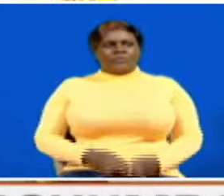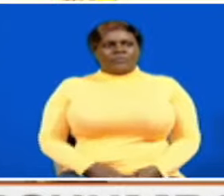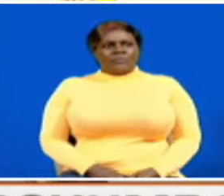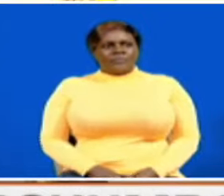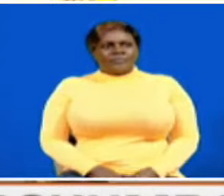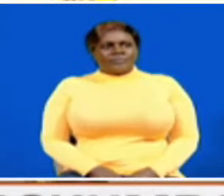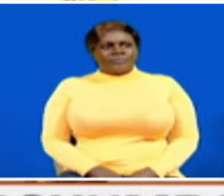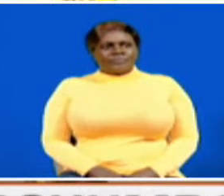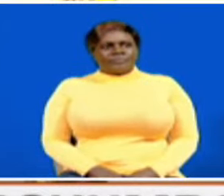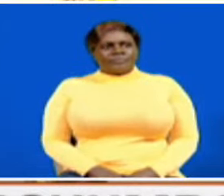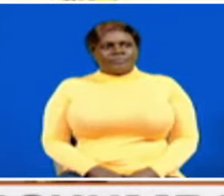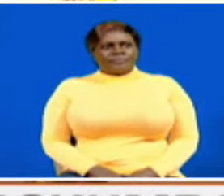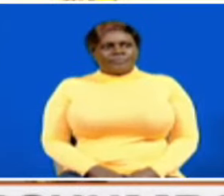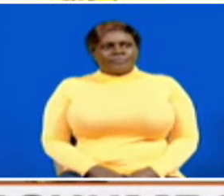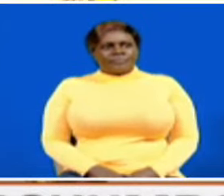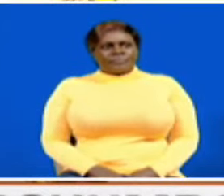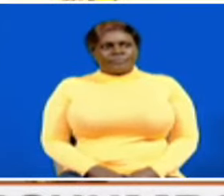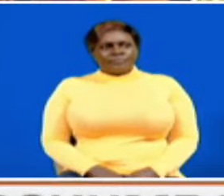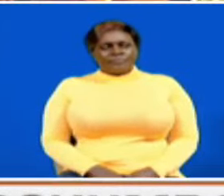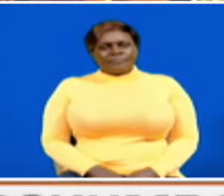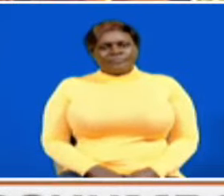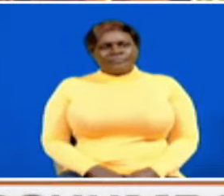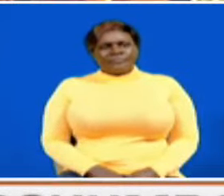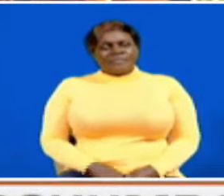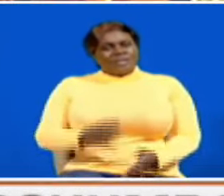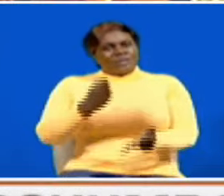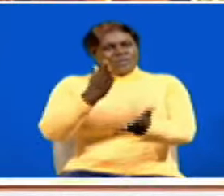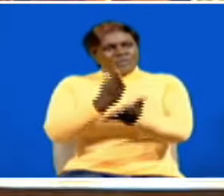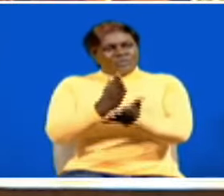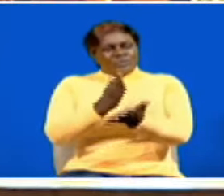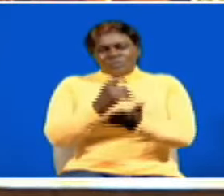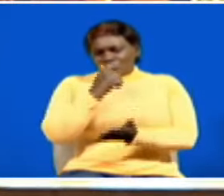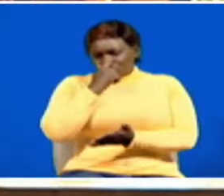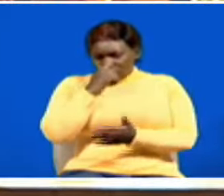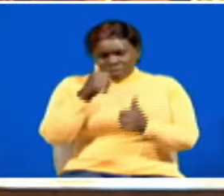KTN News. Ama kweli tumtakia kila la heri.